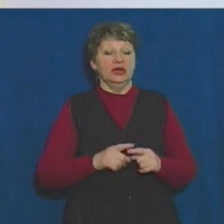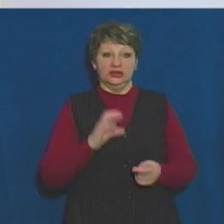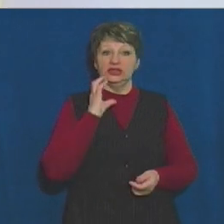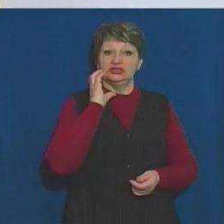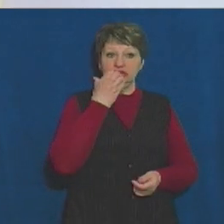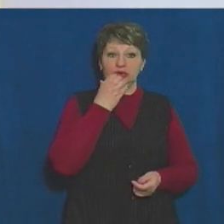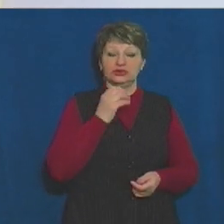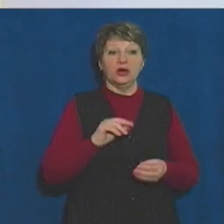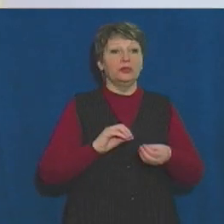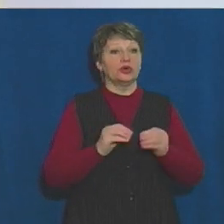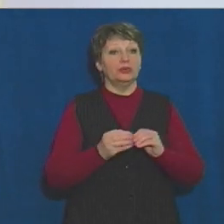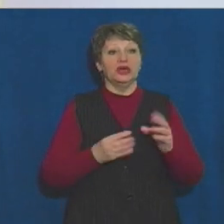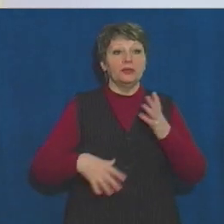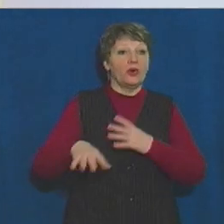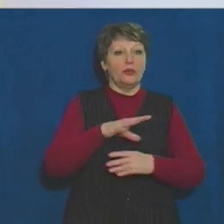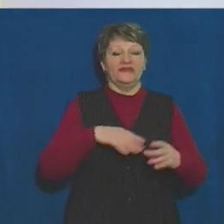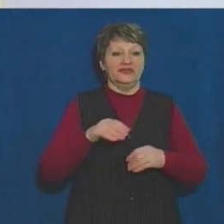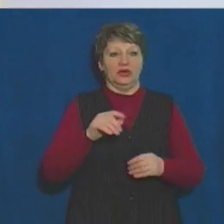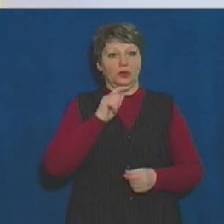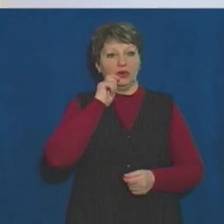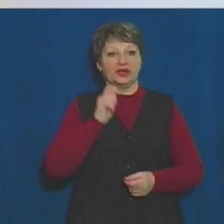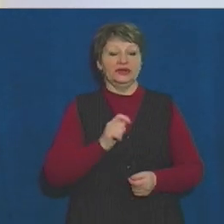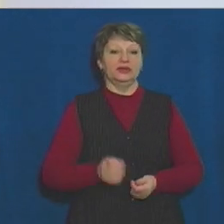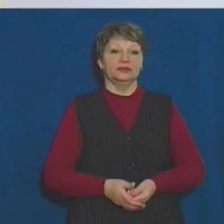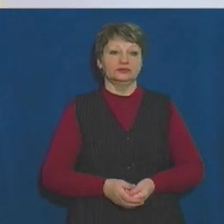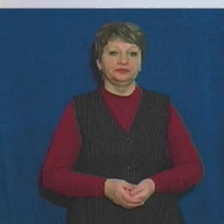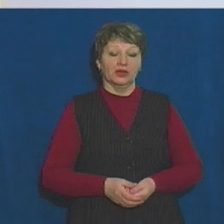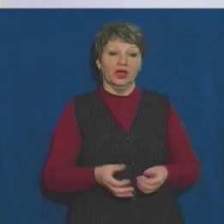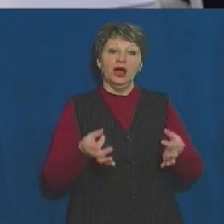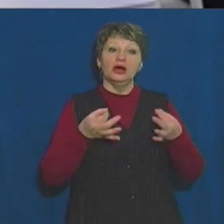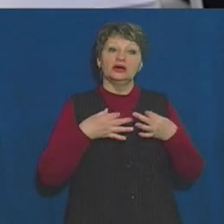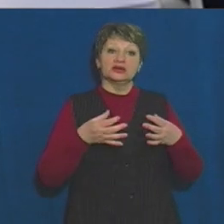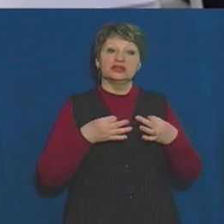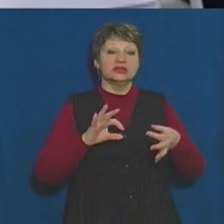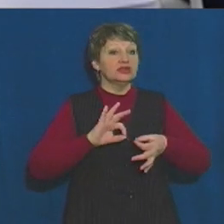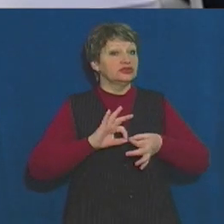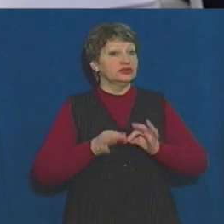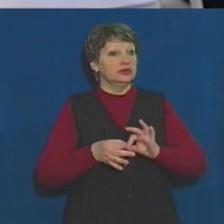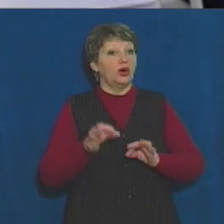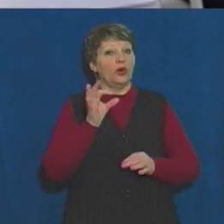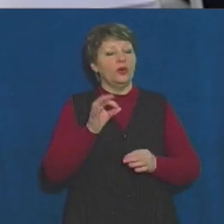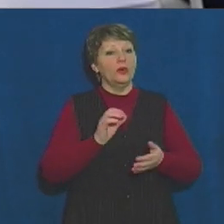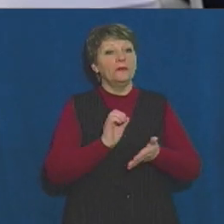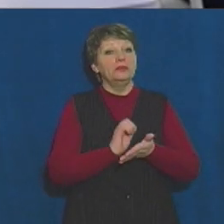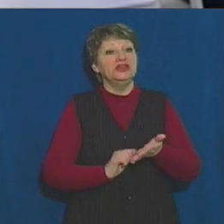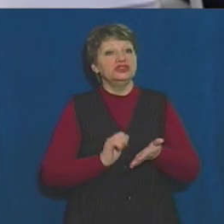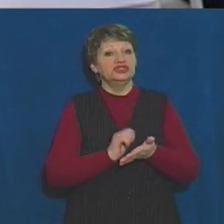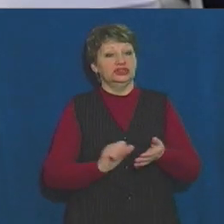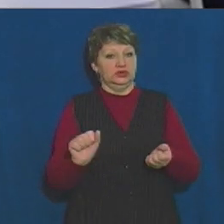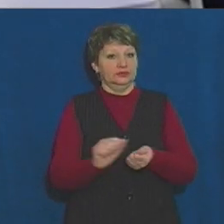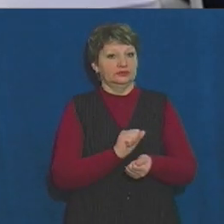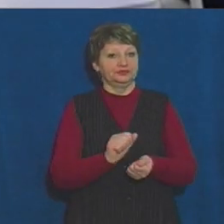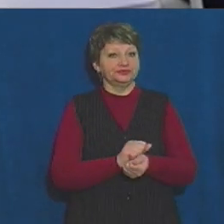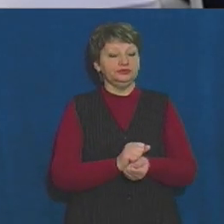всій Україні, стосується не лише парків. Розкажіть детальніше, будь ласка, про причини всихання хвойних. На сьогоднішній день